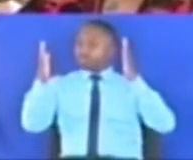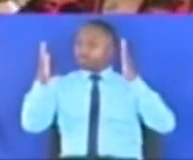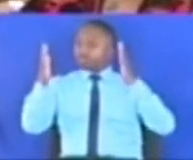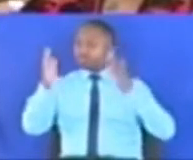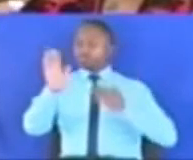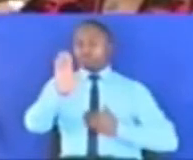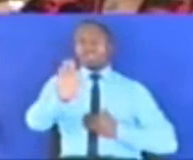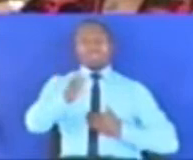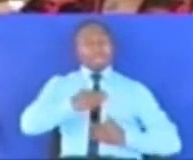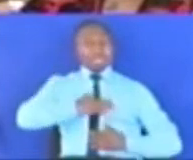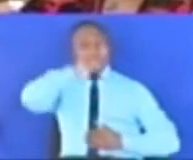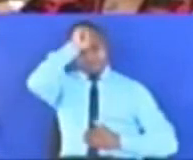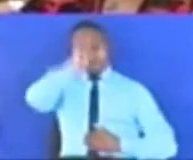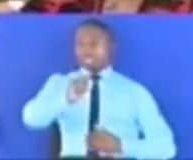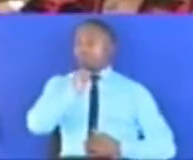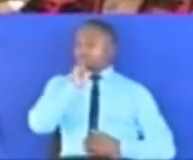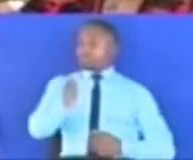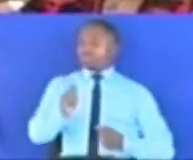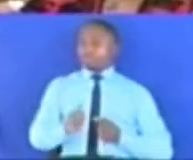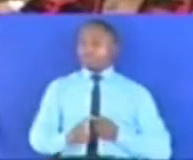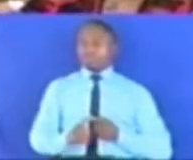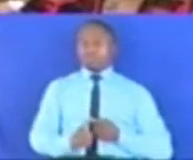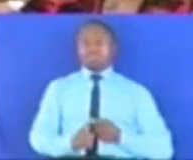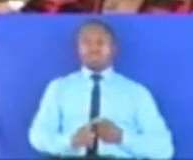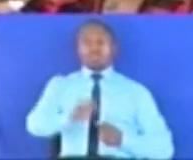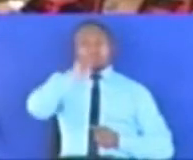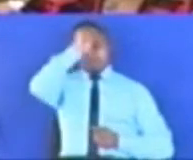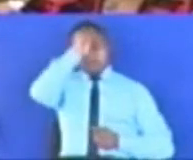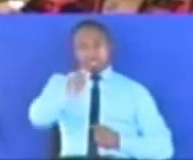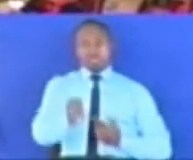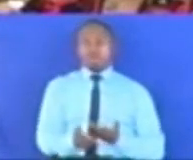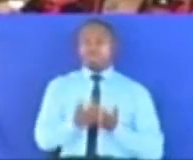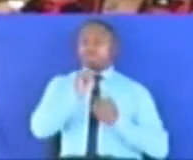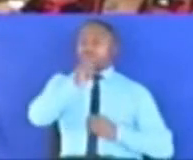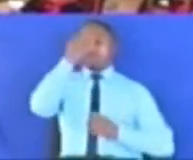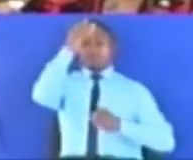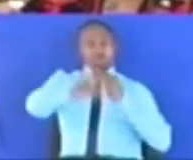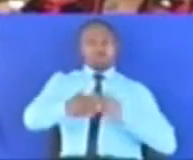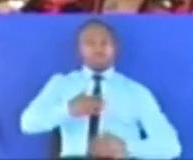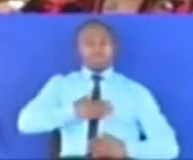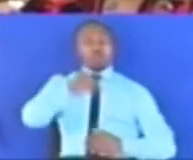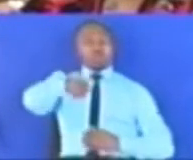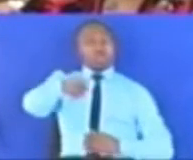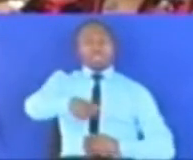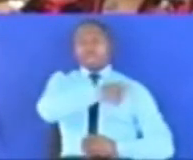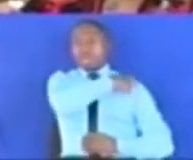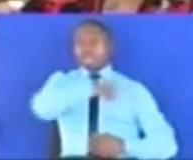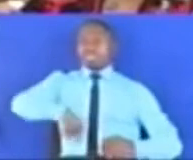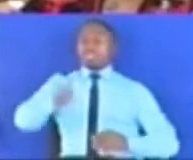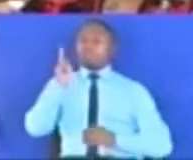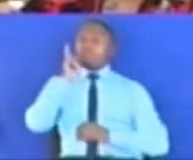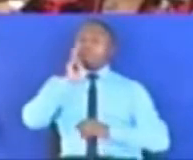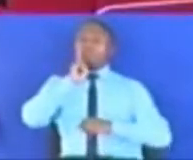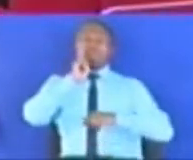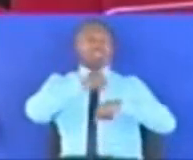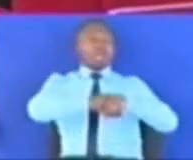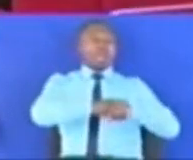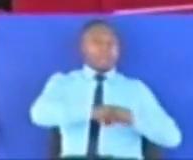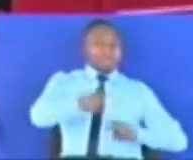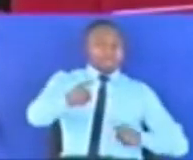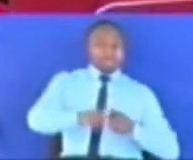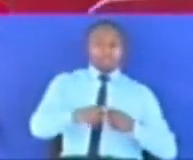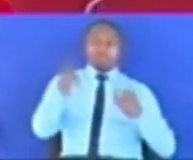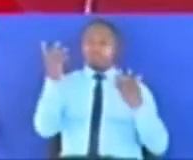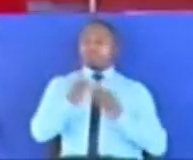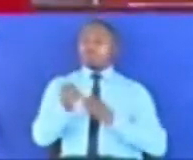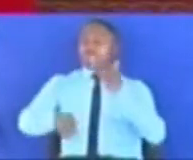Asante sana Mheshimiwa Spika. Mheshimiwa Naibu Spika, mwisho napenda kumpongeza Rais Mama Samia Suluhu Hassan